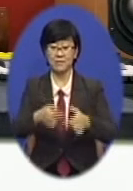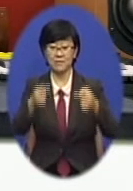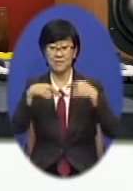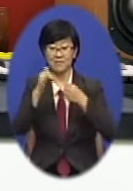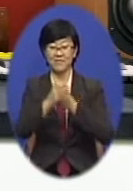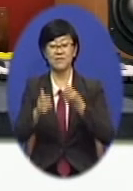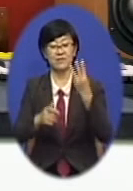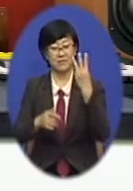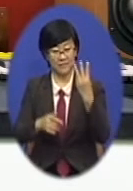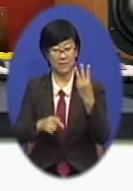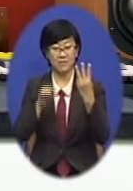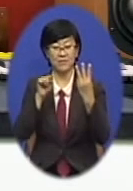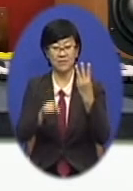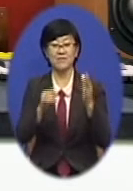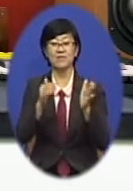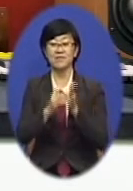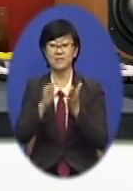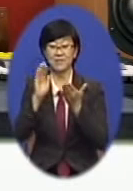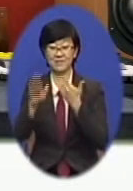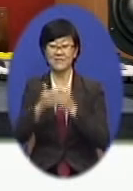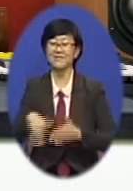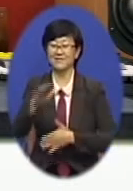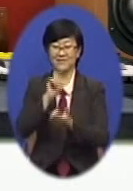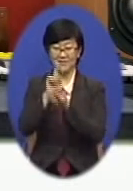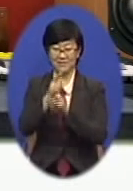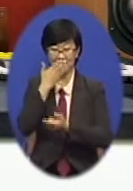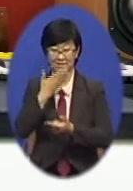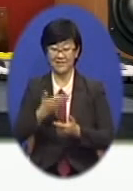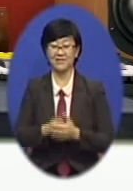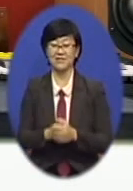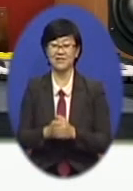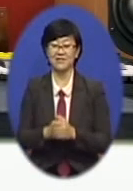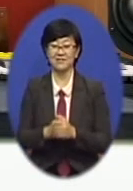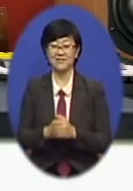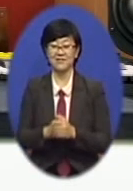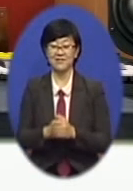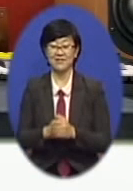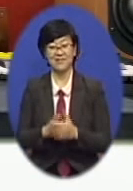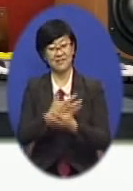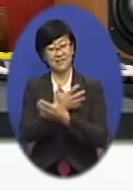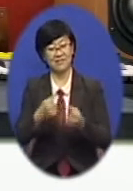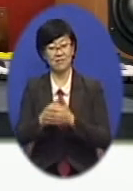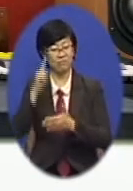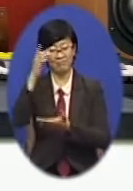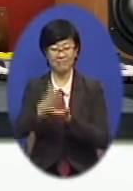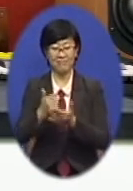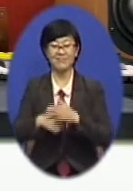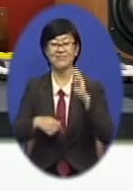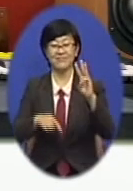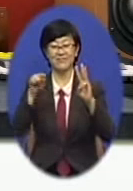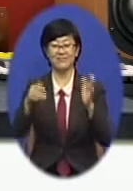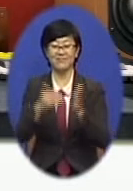분들은 3번 다시 누르시면은 저희와 만나실 수가 있습니다. 뭐 예약 참여 신경 쓰지 마세요. 3번